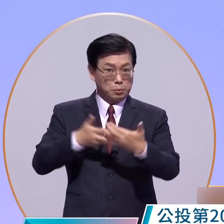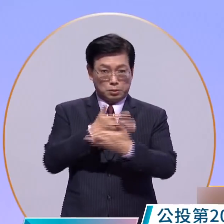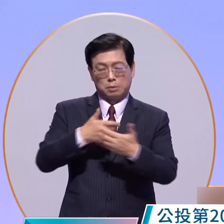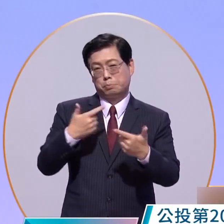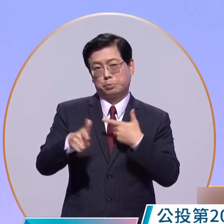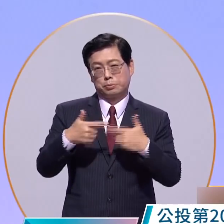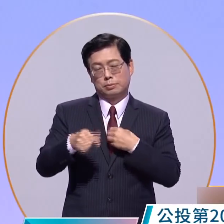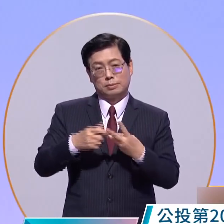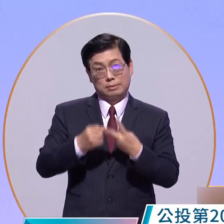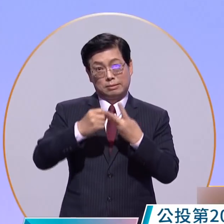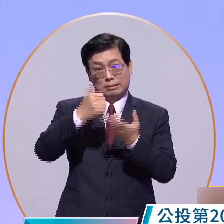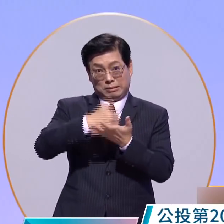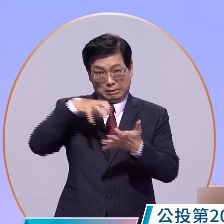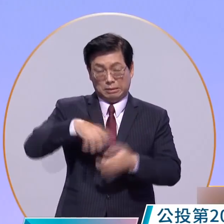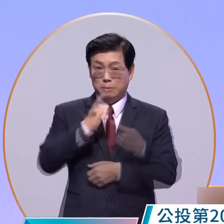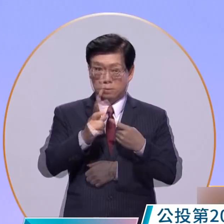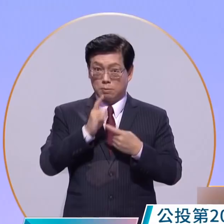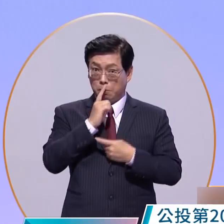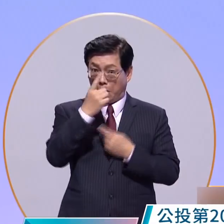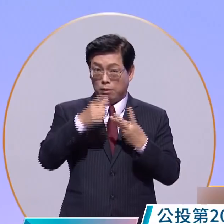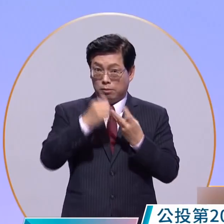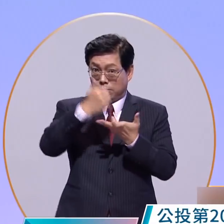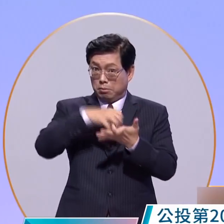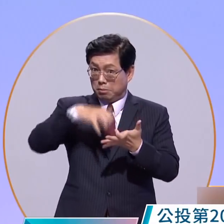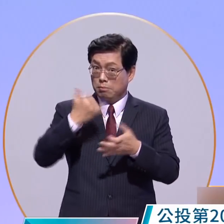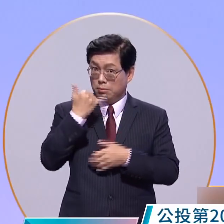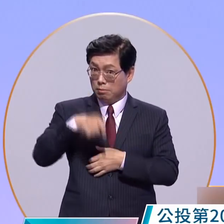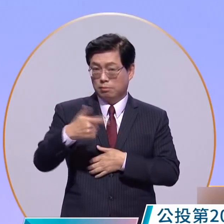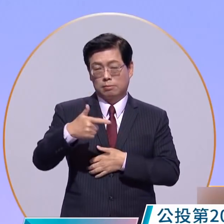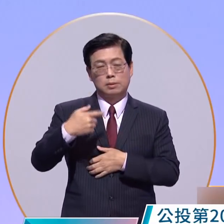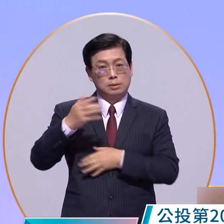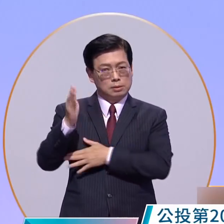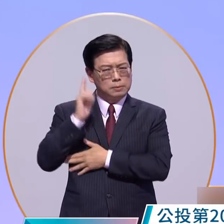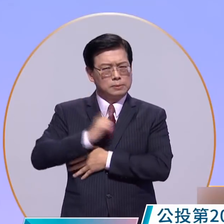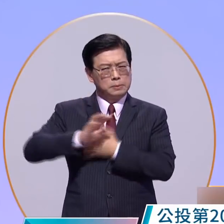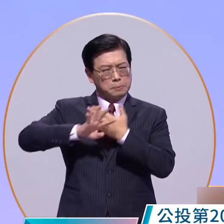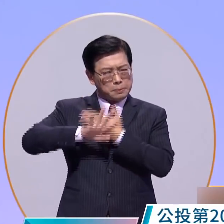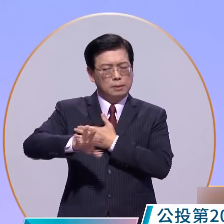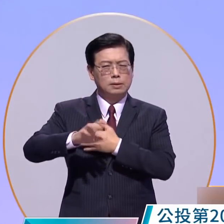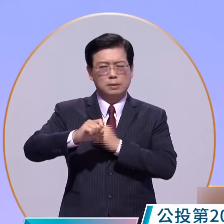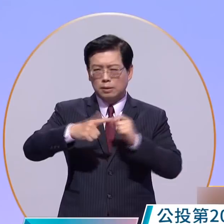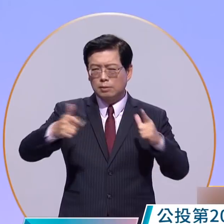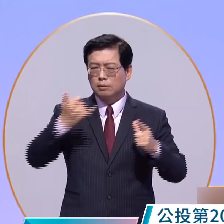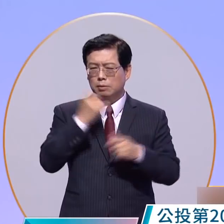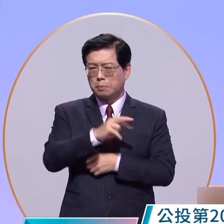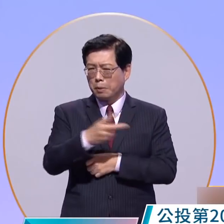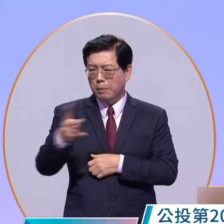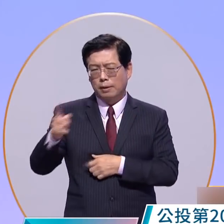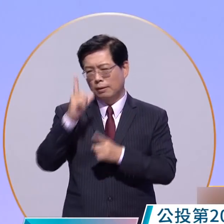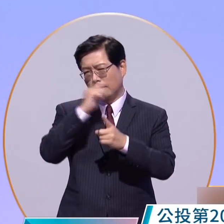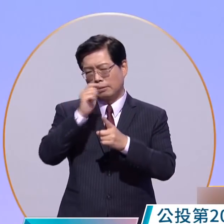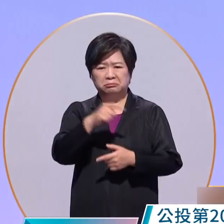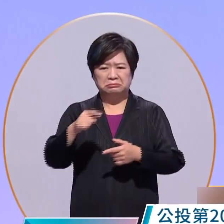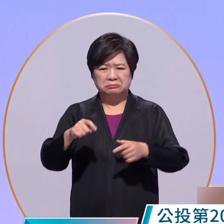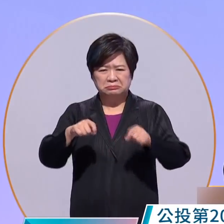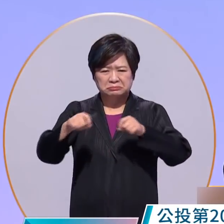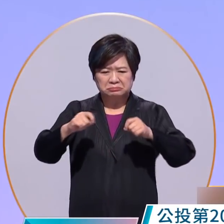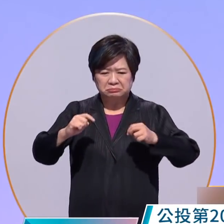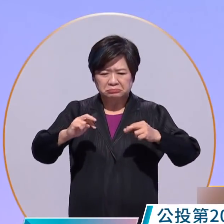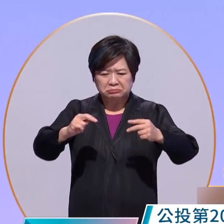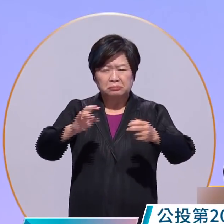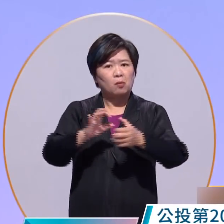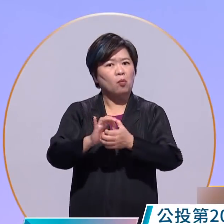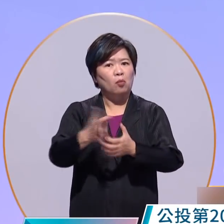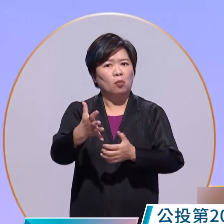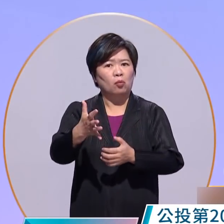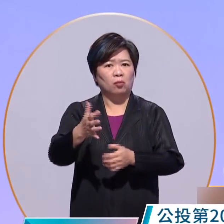是三阶唯一的方案。三阶政策上其实有许多次是可以转弯却不转弯的证据。 如